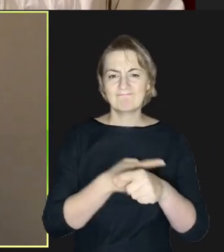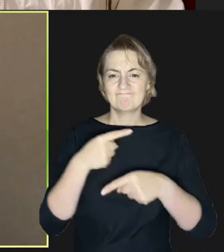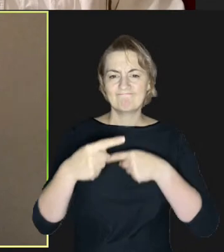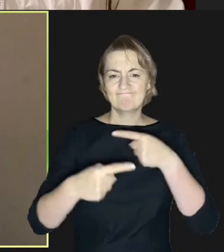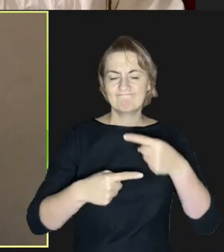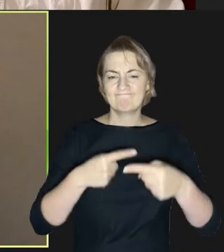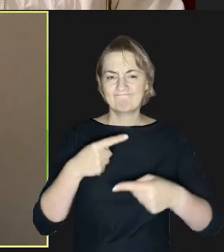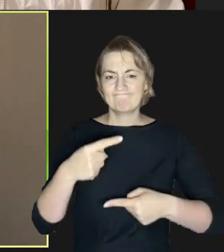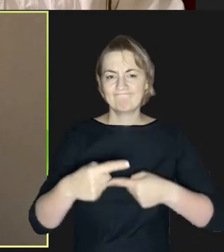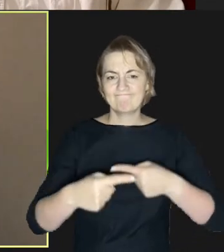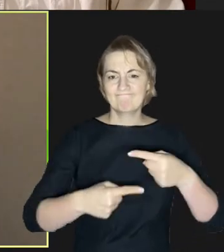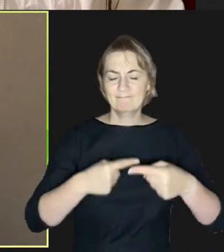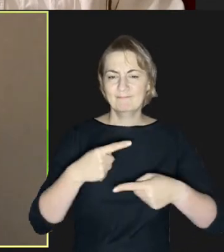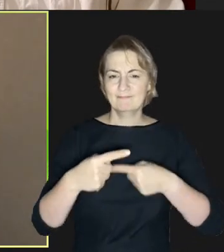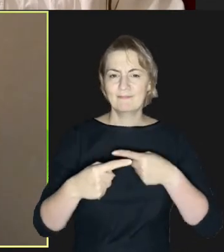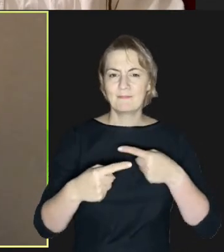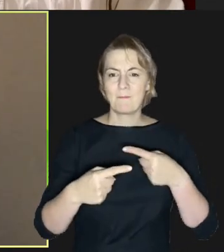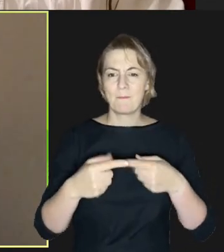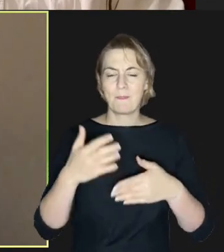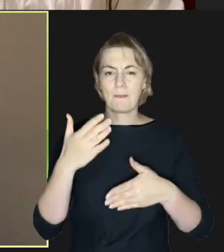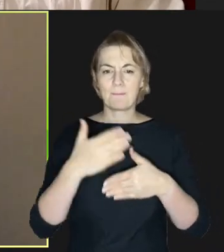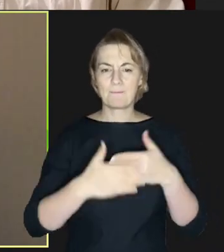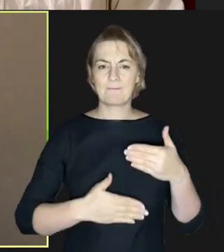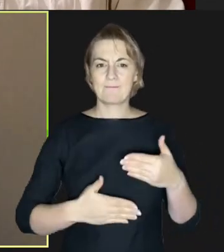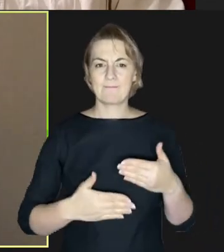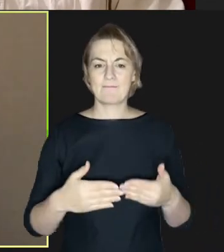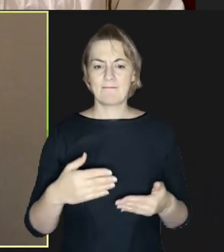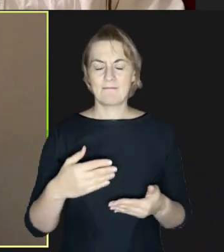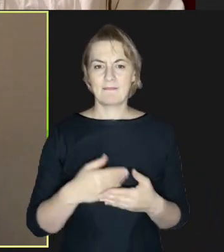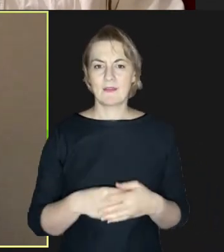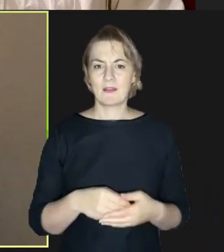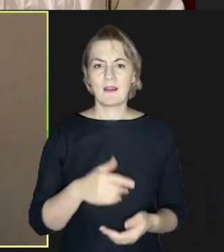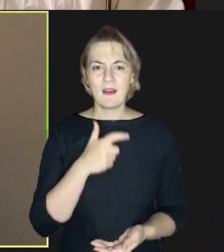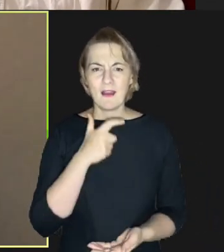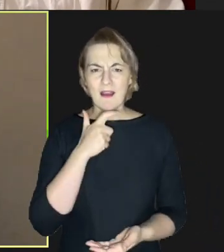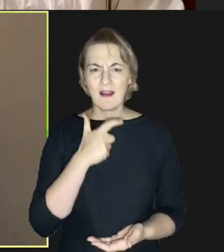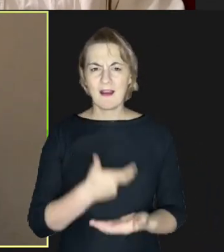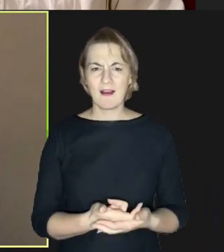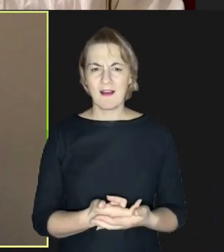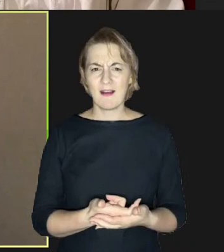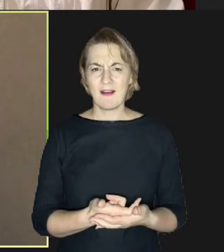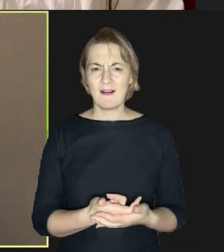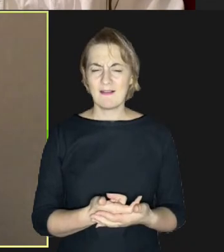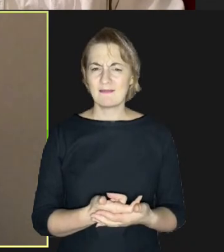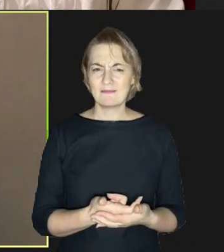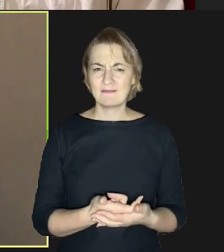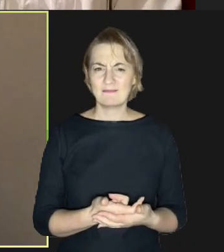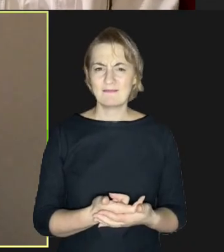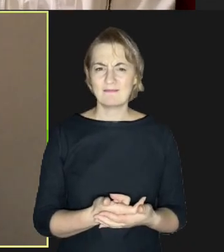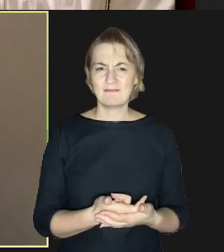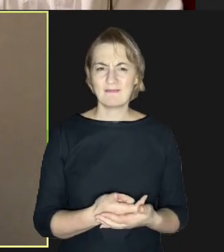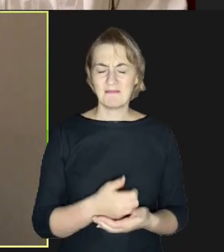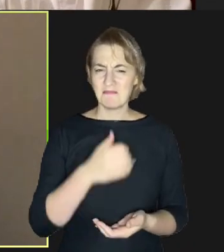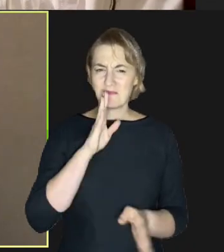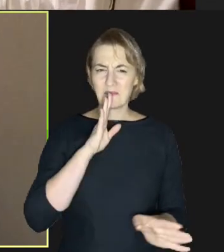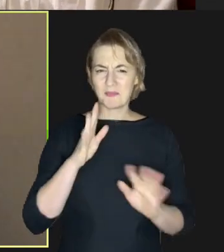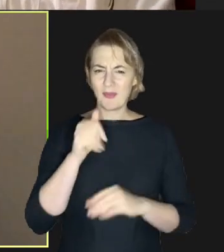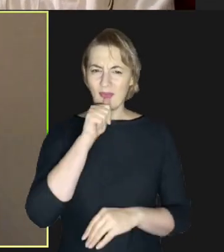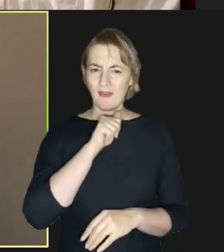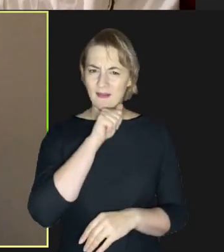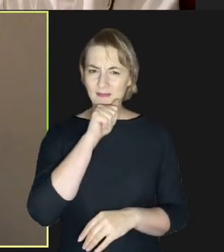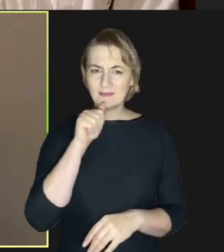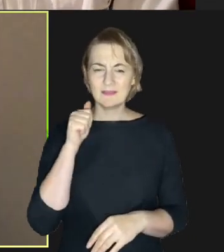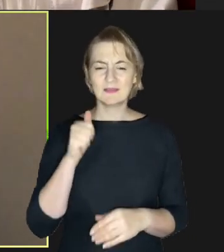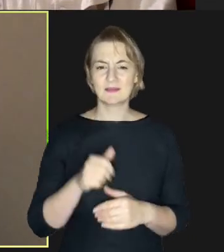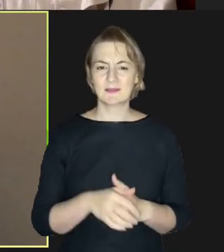idziemy dalej, aż w końcu po prostu stajemy oniemiali wobec jakiejś ogromnej tajemnicy, która stoi